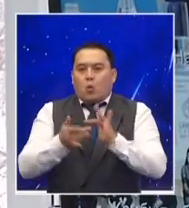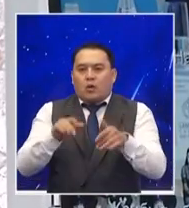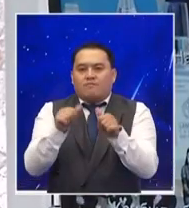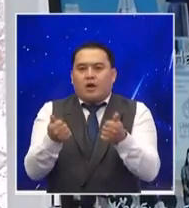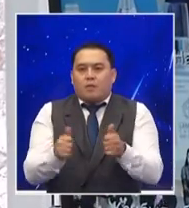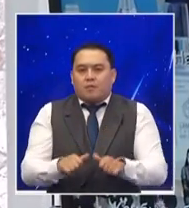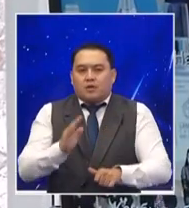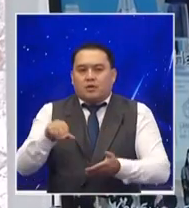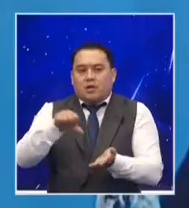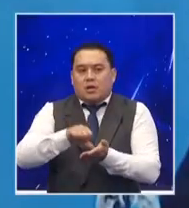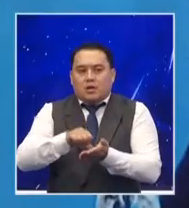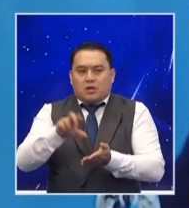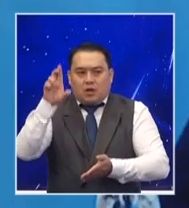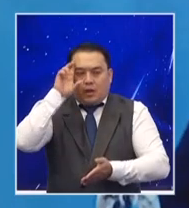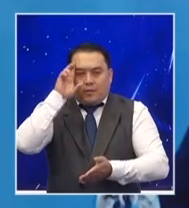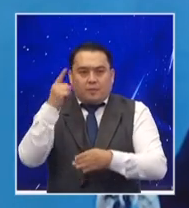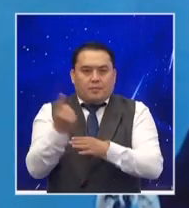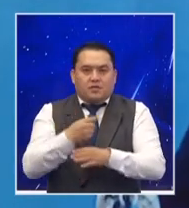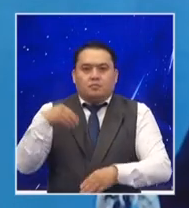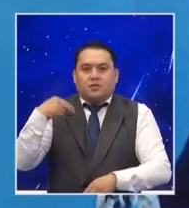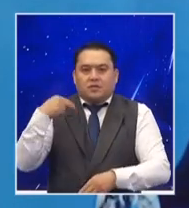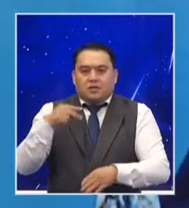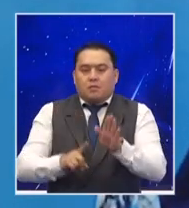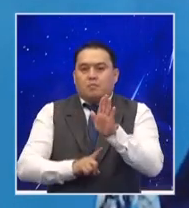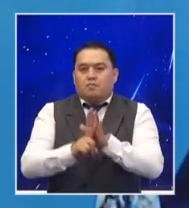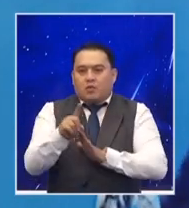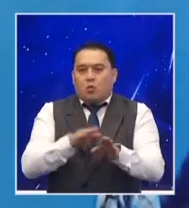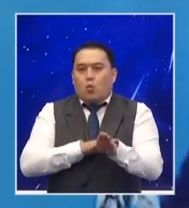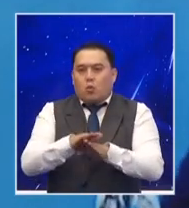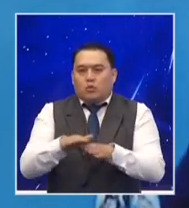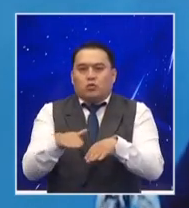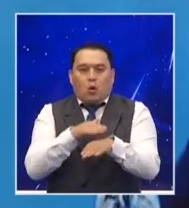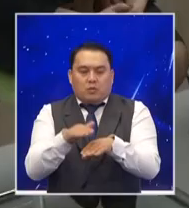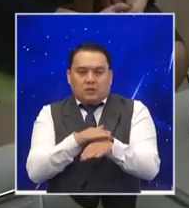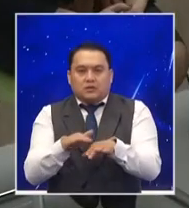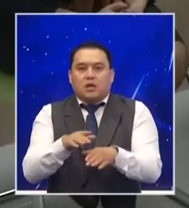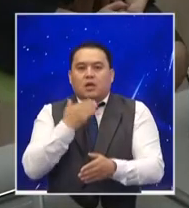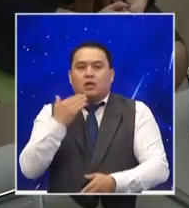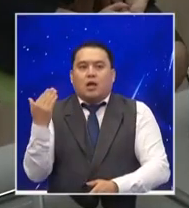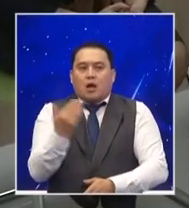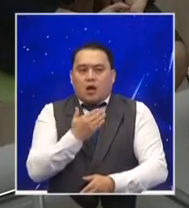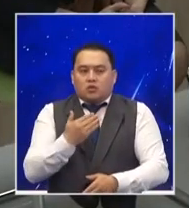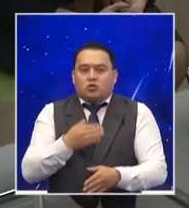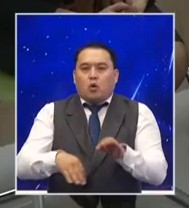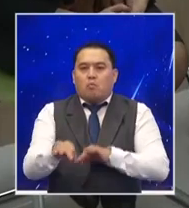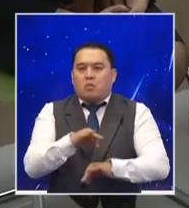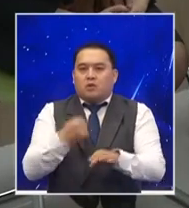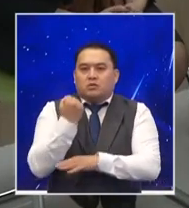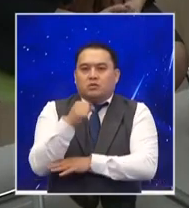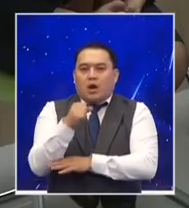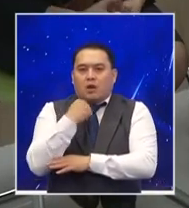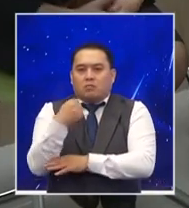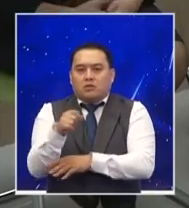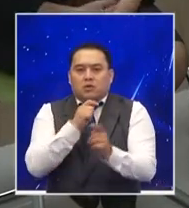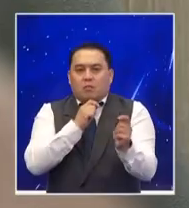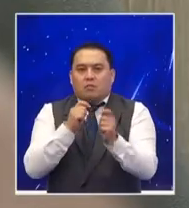өтті. Елбасы қатысуымен өткен жиында тұңғыш президент бастамаларымен жүзеге асырылған игілікті істер баяндалып, ел үміті жобасының жеңімпаздары